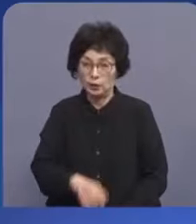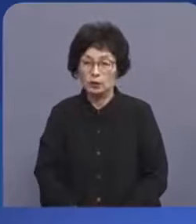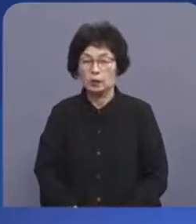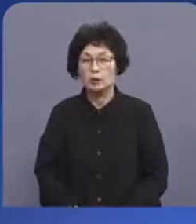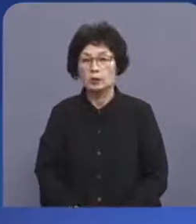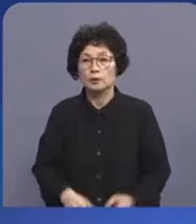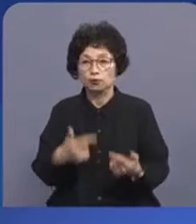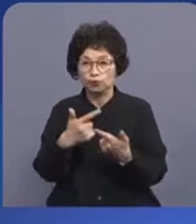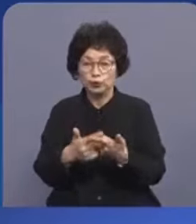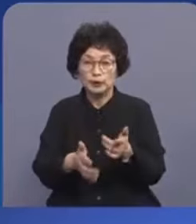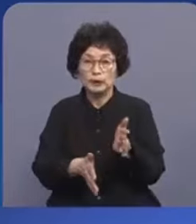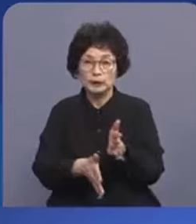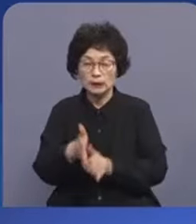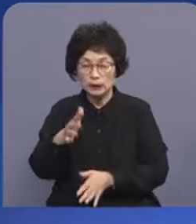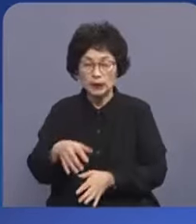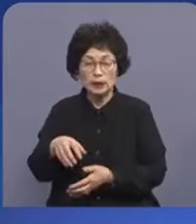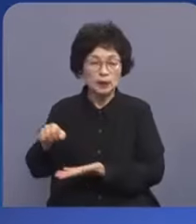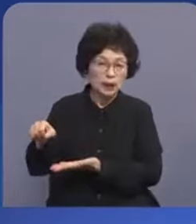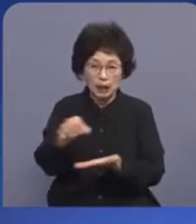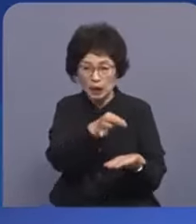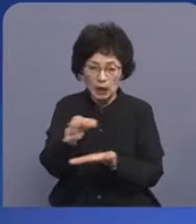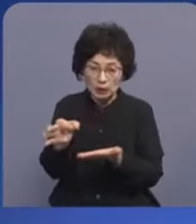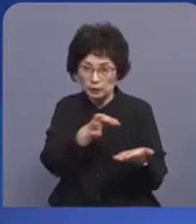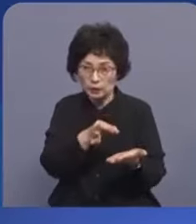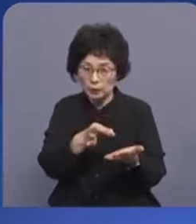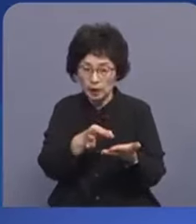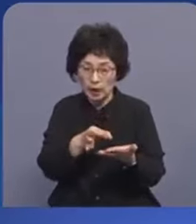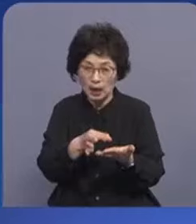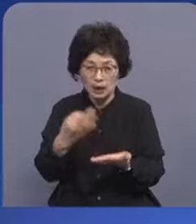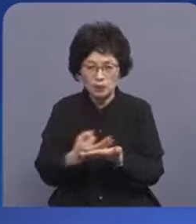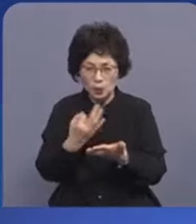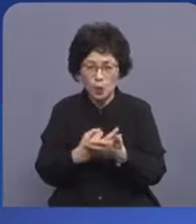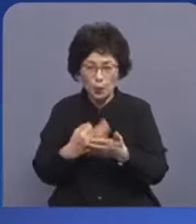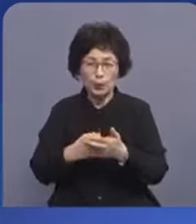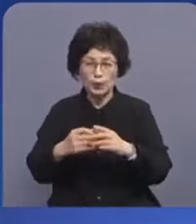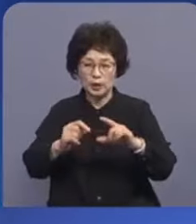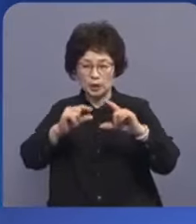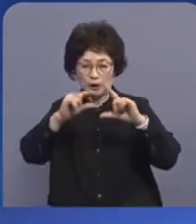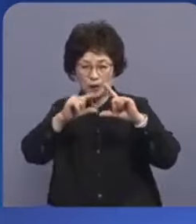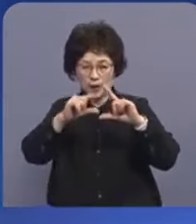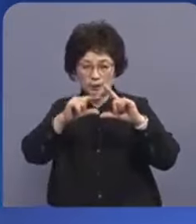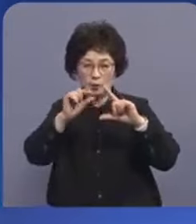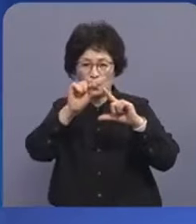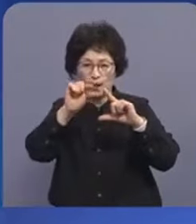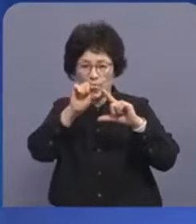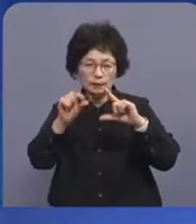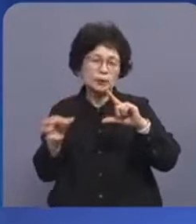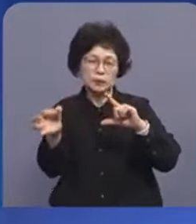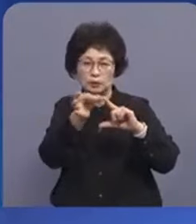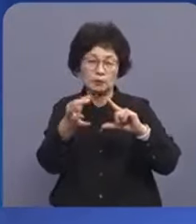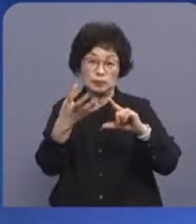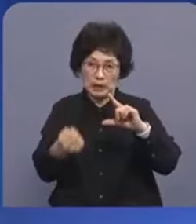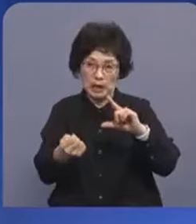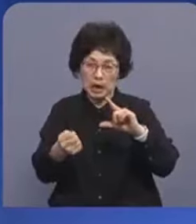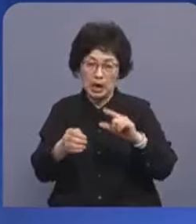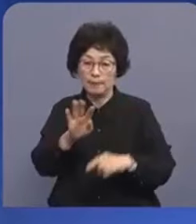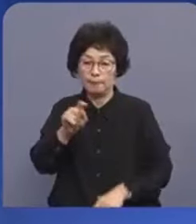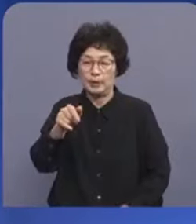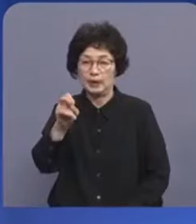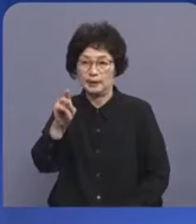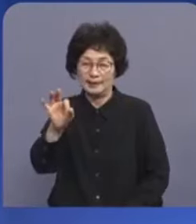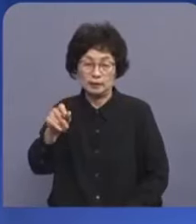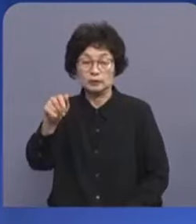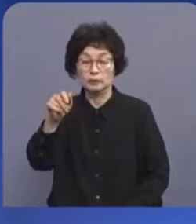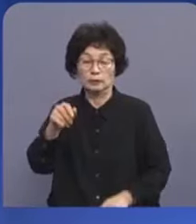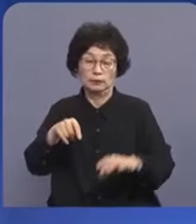부산시 재정 지원금을 보면이 최소 운영 수입 보장이 차지하는 비중이 가장 컸습니다 예 배양 터널과 부산항